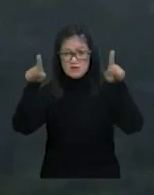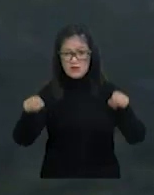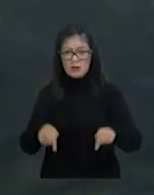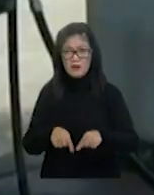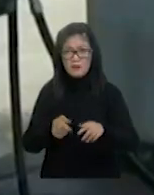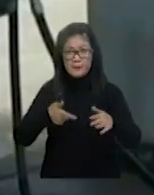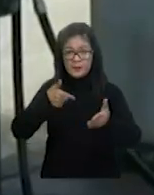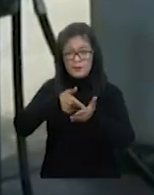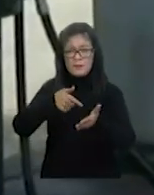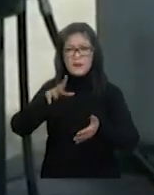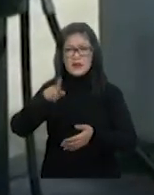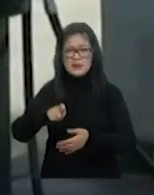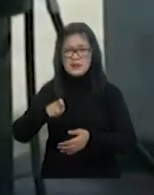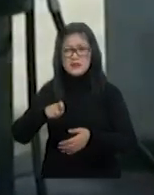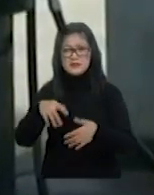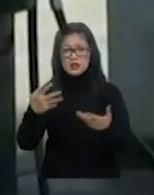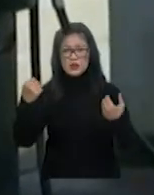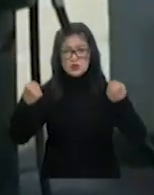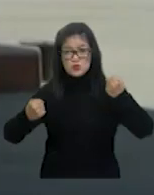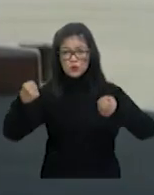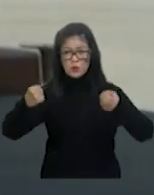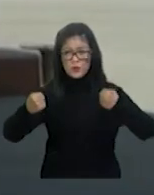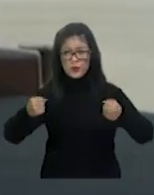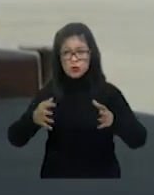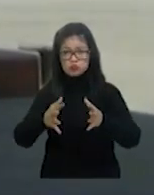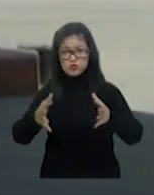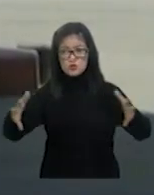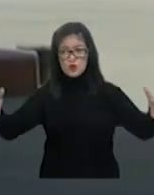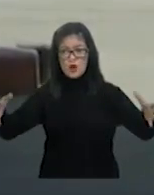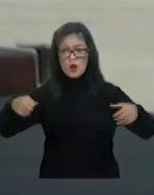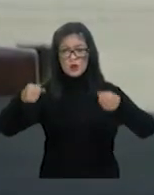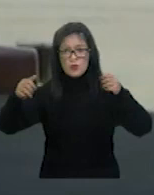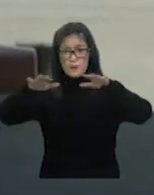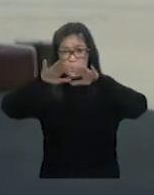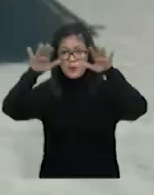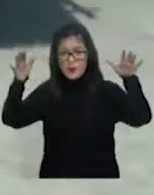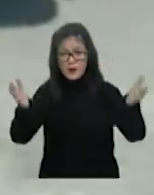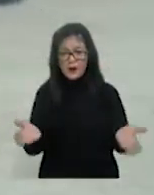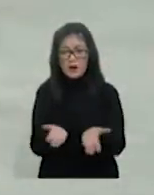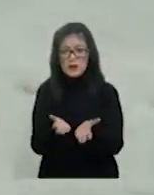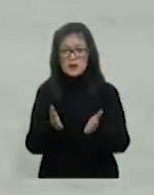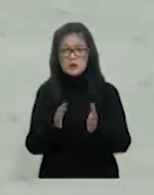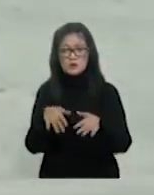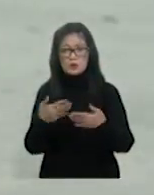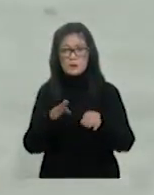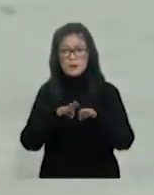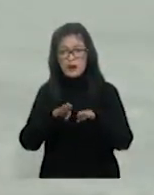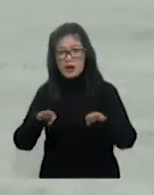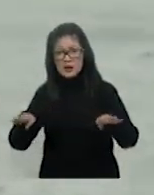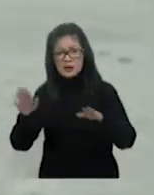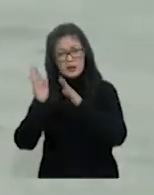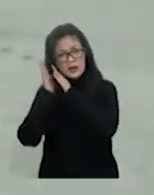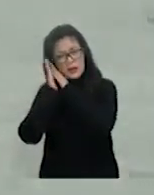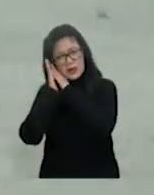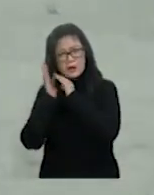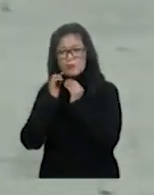Sementara sejumlah angkutan berat seperti trailer, tronton, serta truk box parkir dan menginap di area SPBU untuk menunggu pasokan